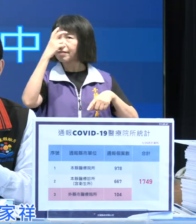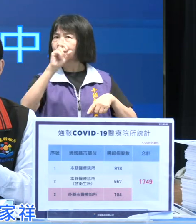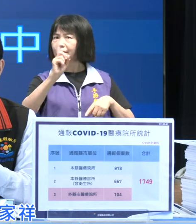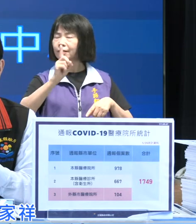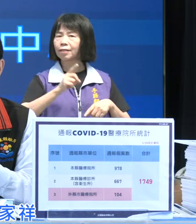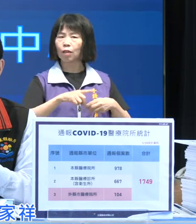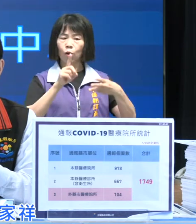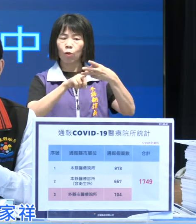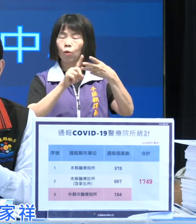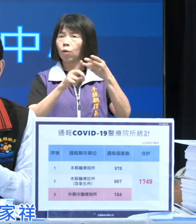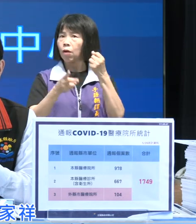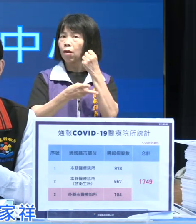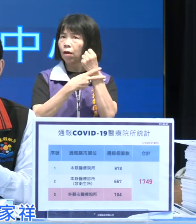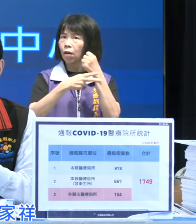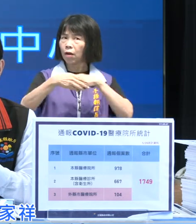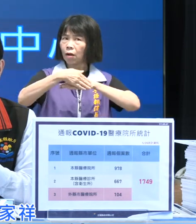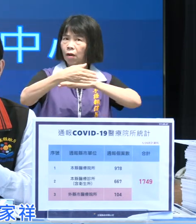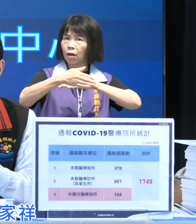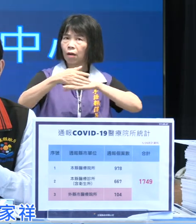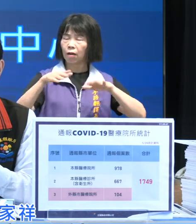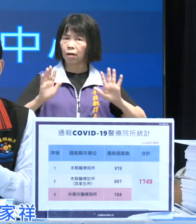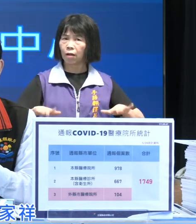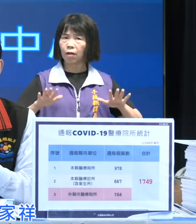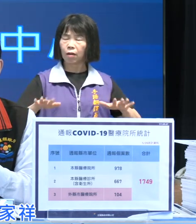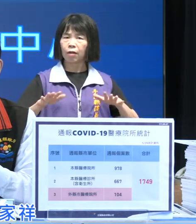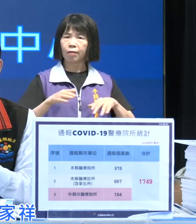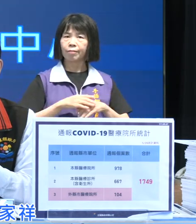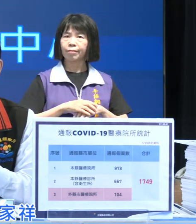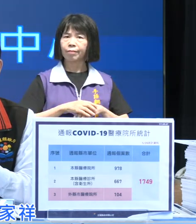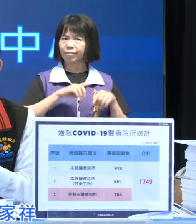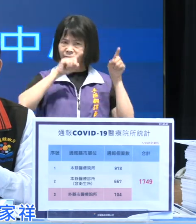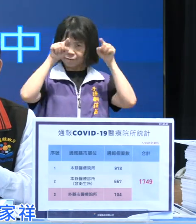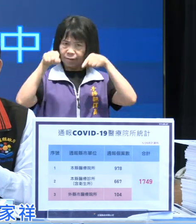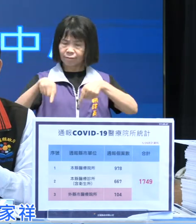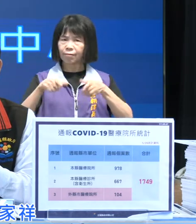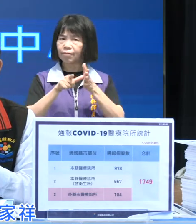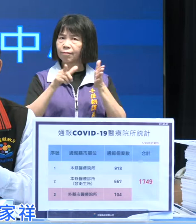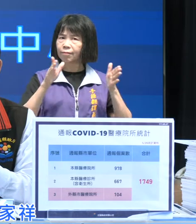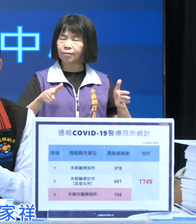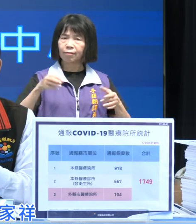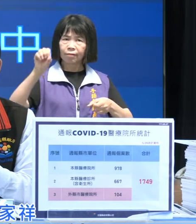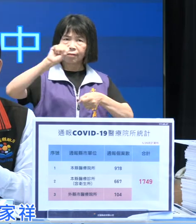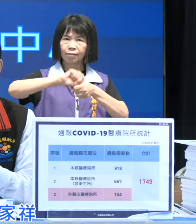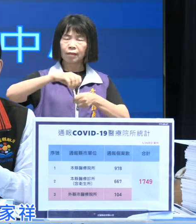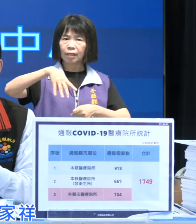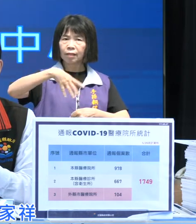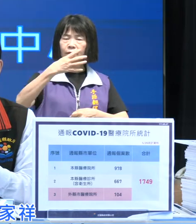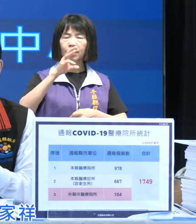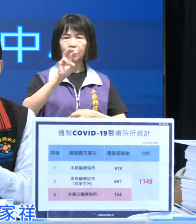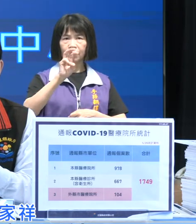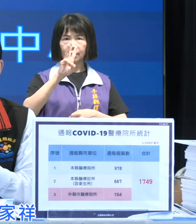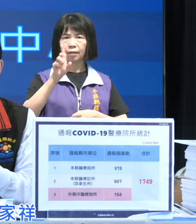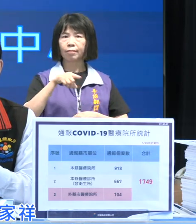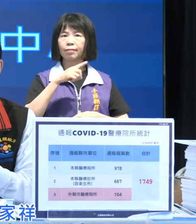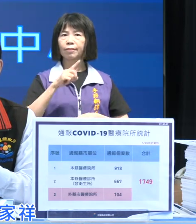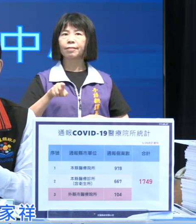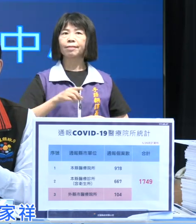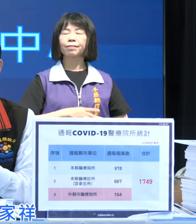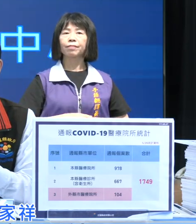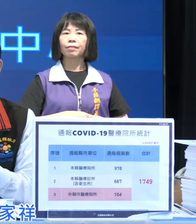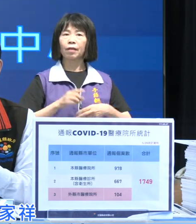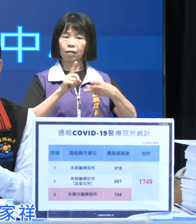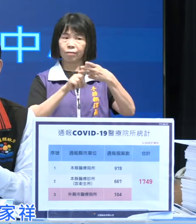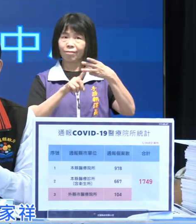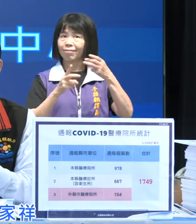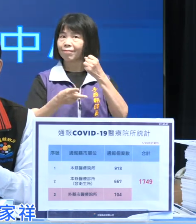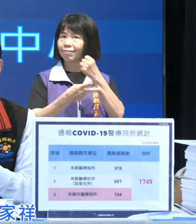我们的玉里镇啊，在今天啊这一天来多了433个个案。那玉里